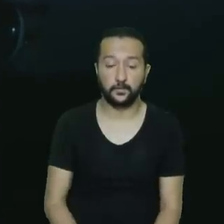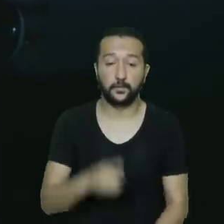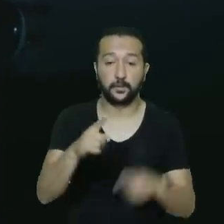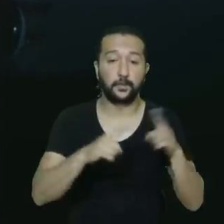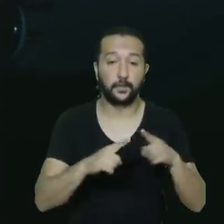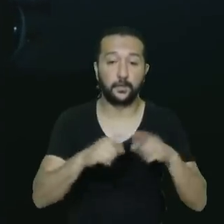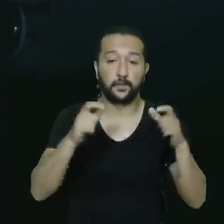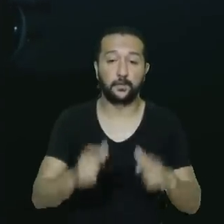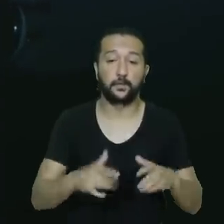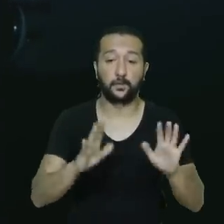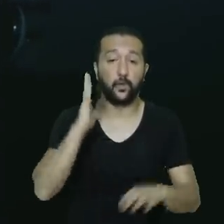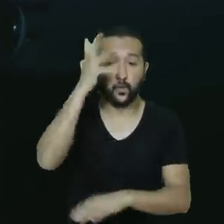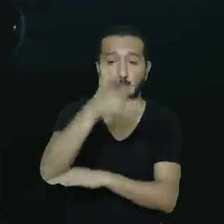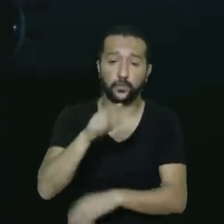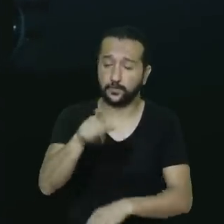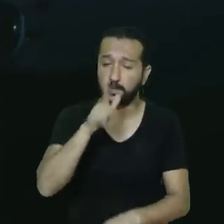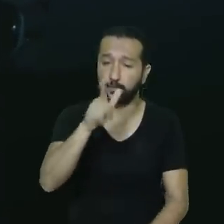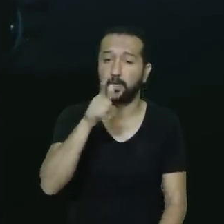Tahir dayının horozu gibi.